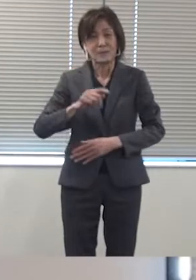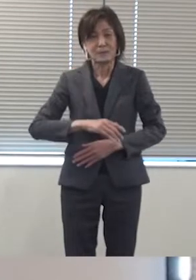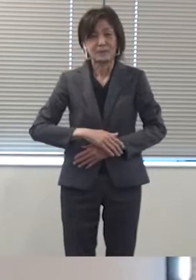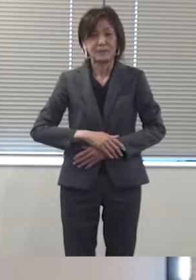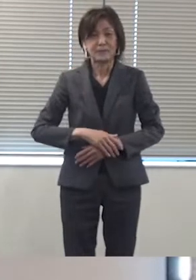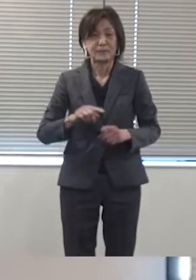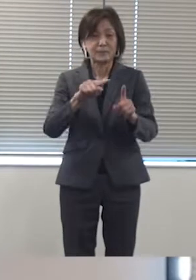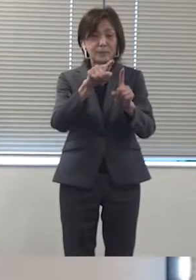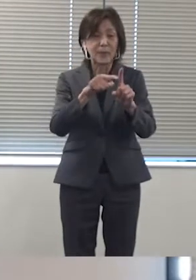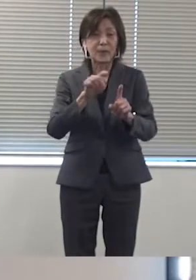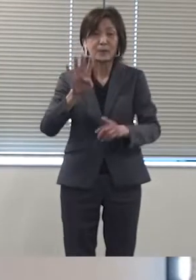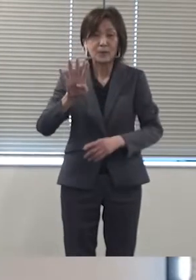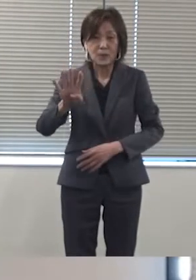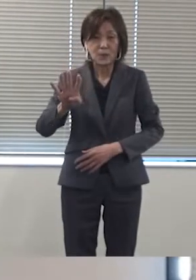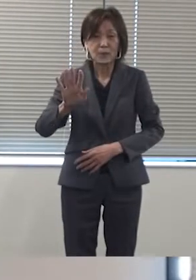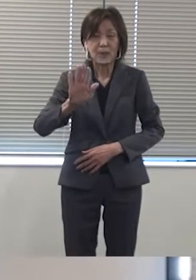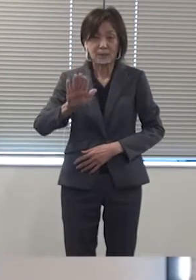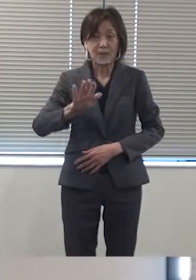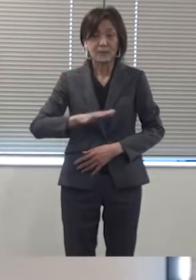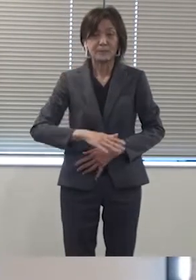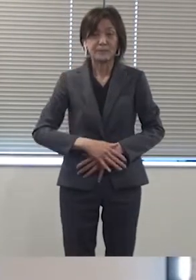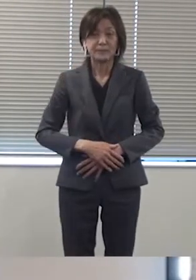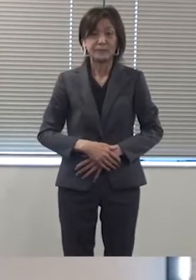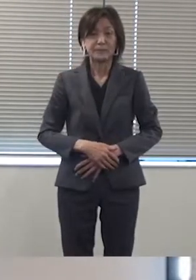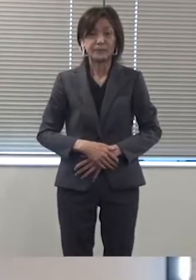4ページにありますが、